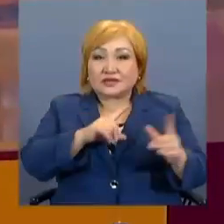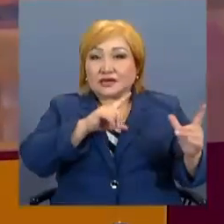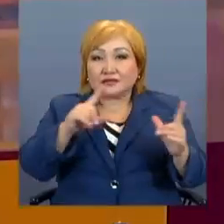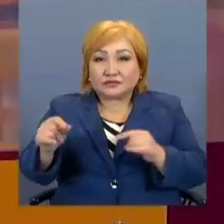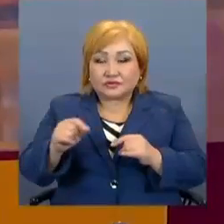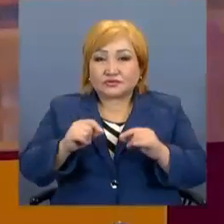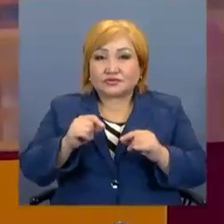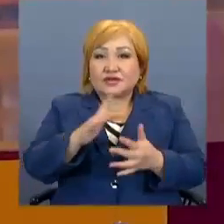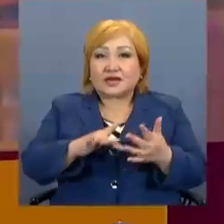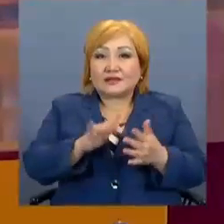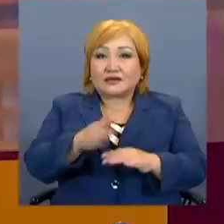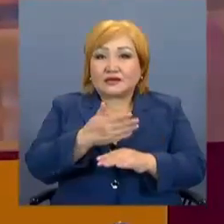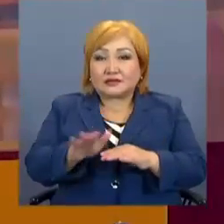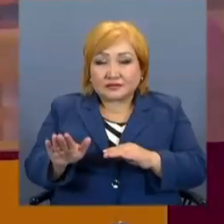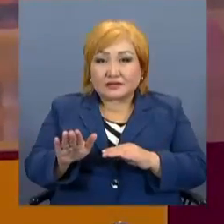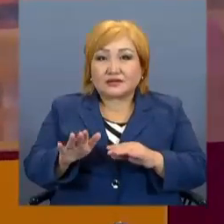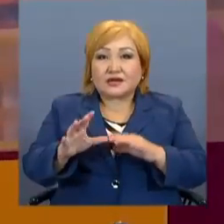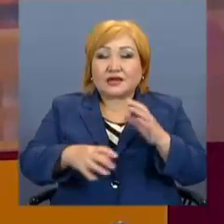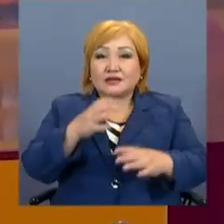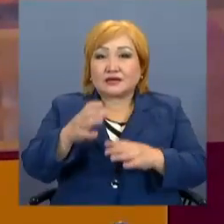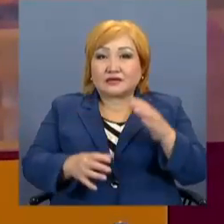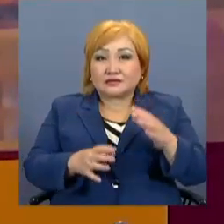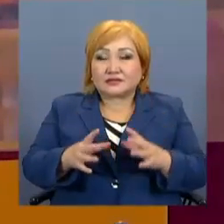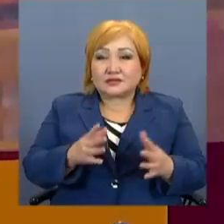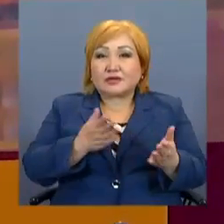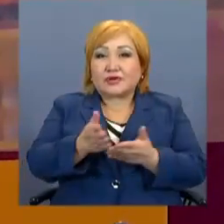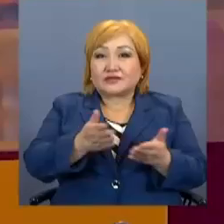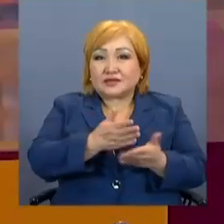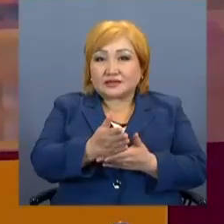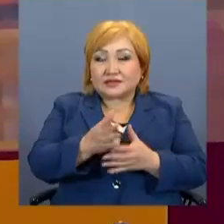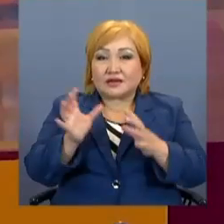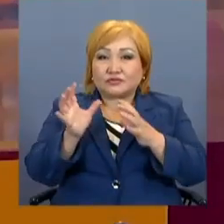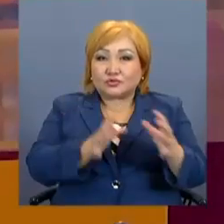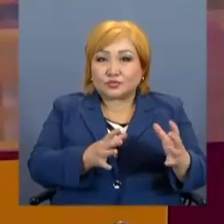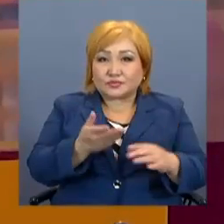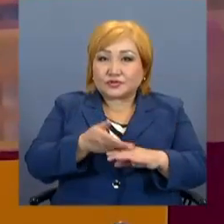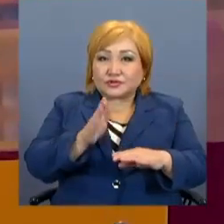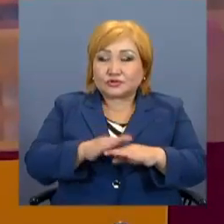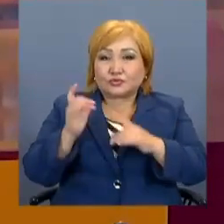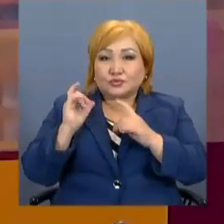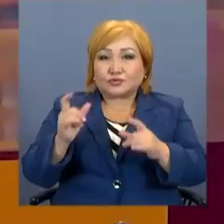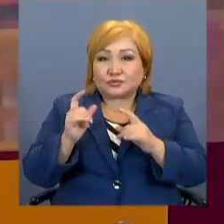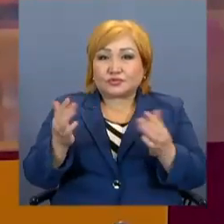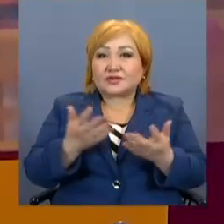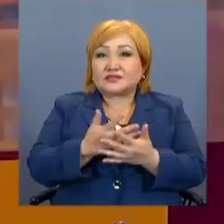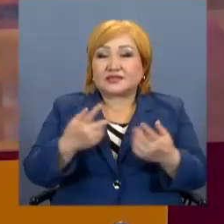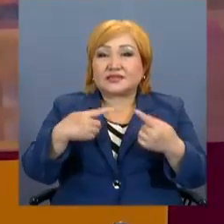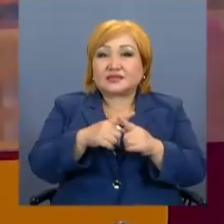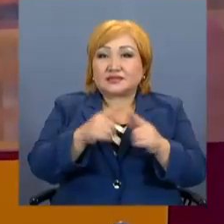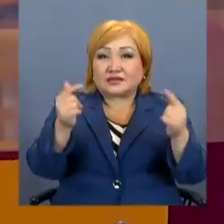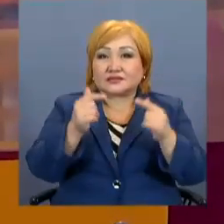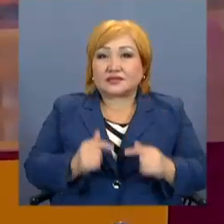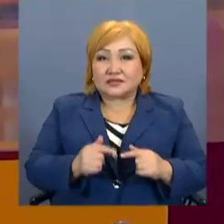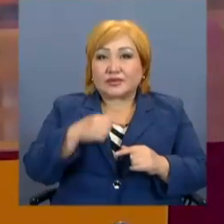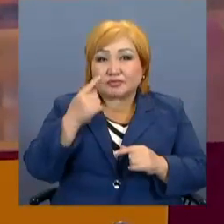халықаралық бағыттағы автобустар мен ауыр жүк көліктері қаншалықты техникалық талапқа сай келетіндігін сөз етпекпіз. Ережені елемегендер 1